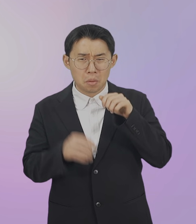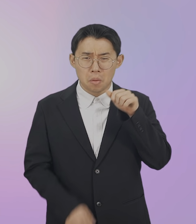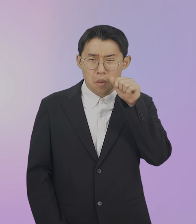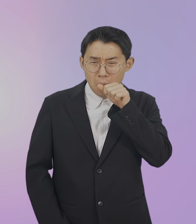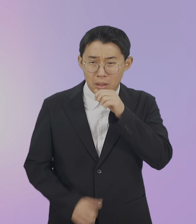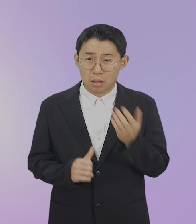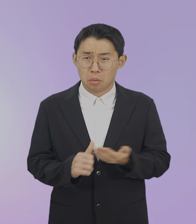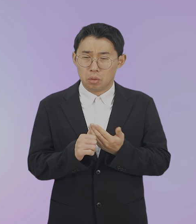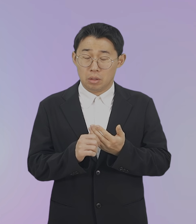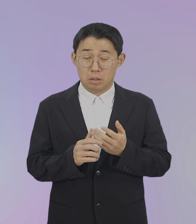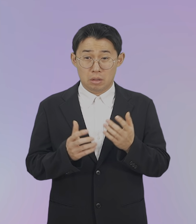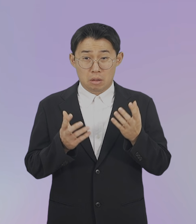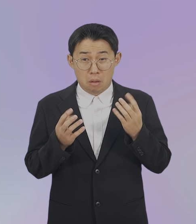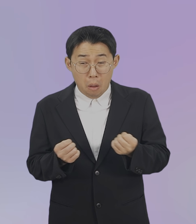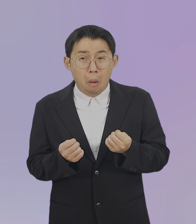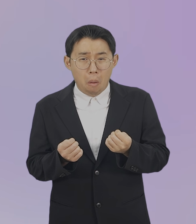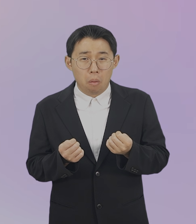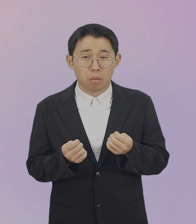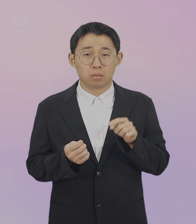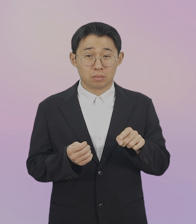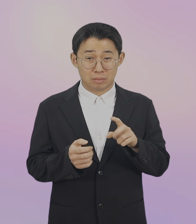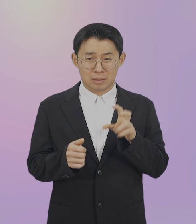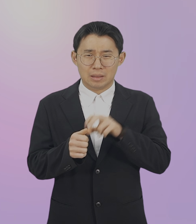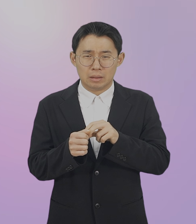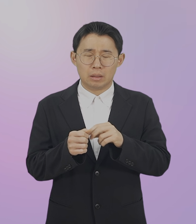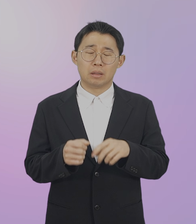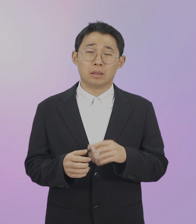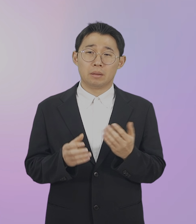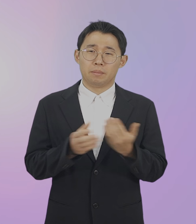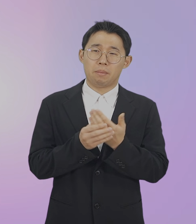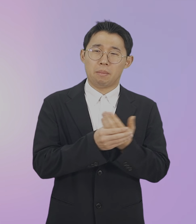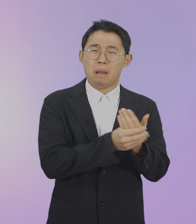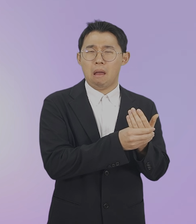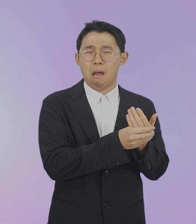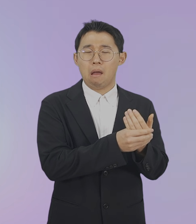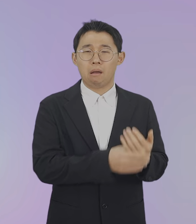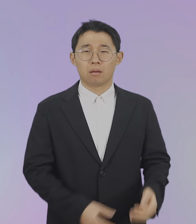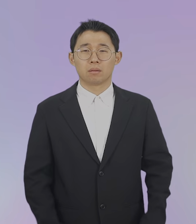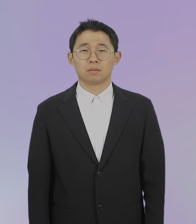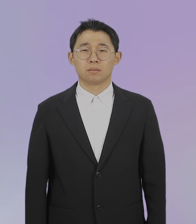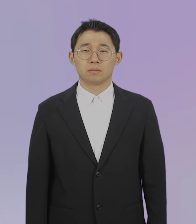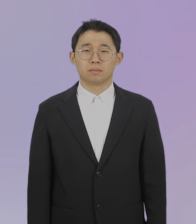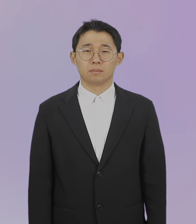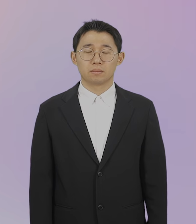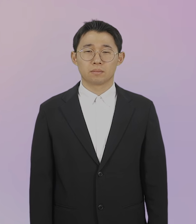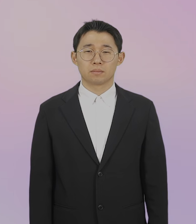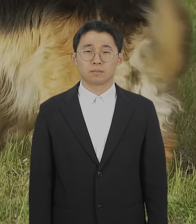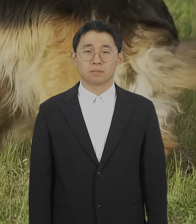그런데 강아지나 고양이를 키우는 친구들이 많은 만큼 물리는 사고도 종종 일어난다는 사실.